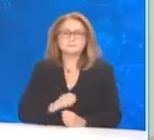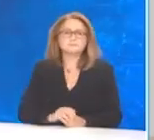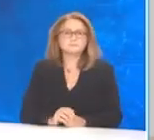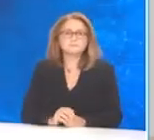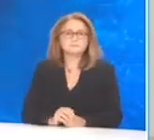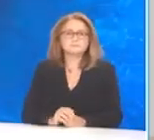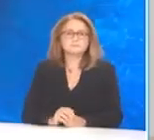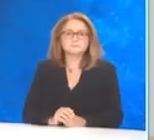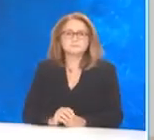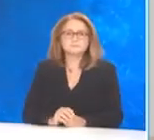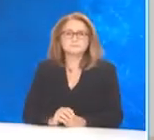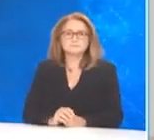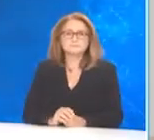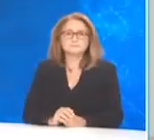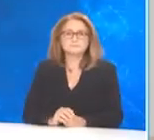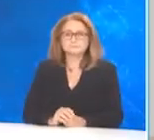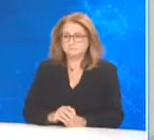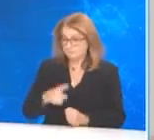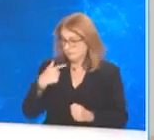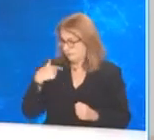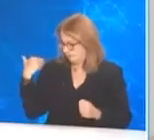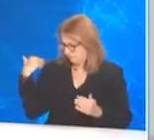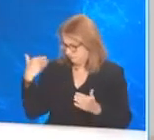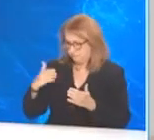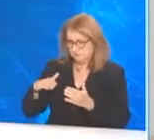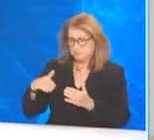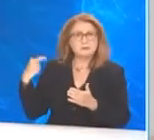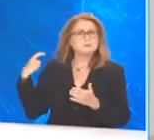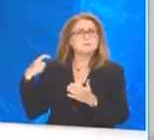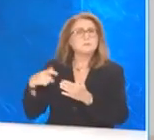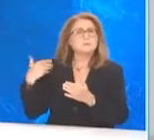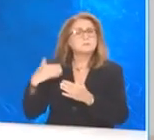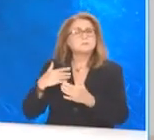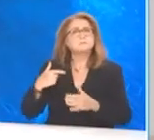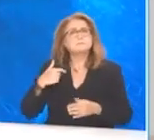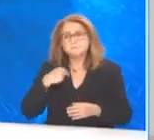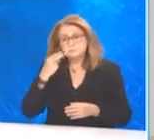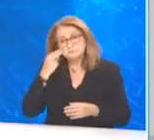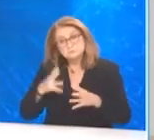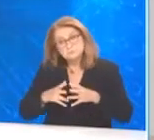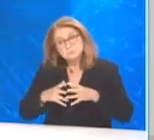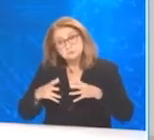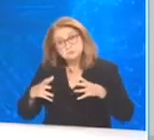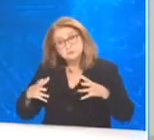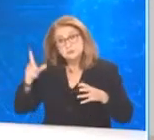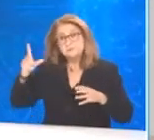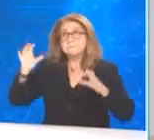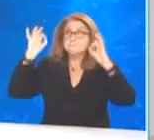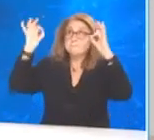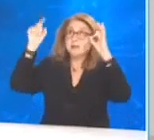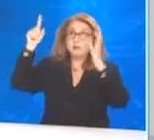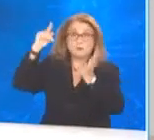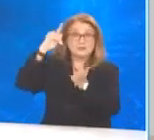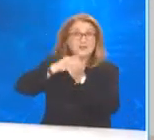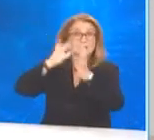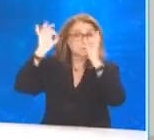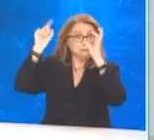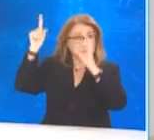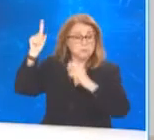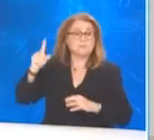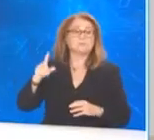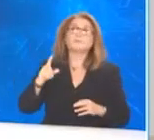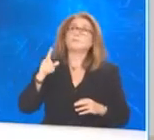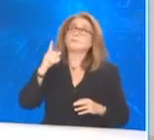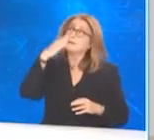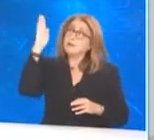Κύριε Υπουργέ, δεδομένου ότι τις τελευταίες εβδομάδες, όπως είπατε και εσείς, έχουμε πολλά κρούσματα σε Κεντρική Μακεδονία, Ανατολική Μακεδονία και